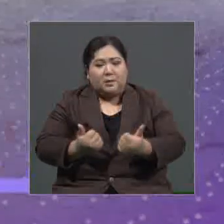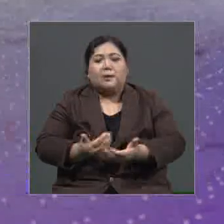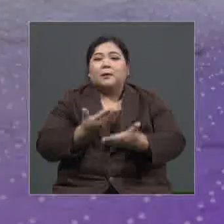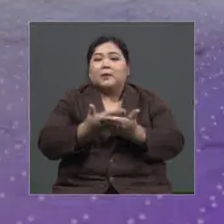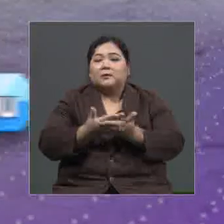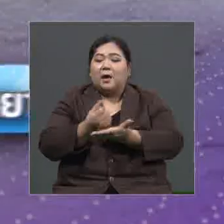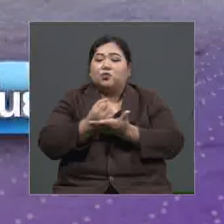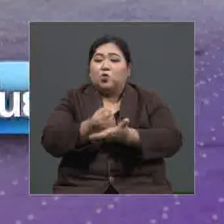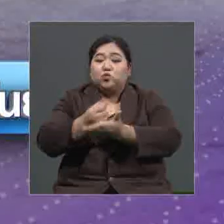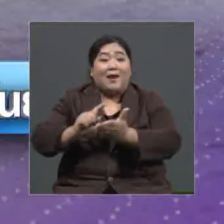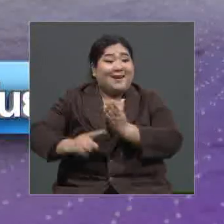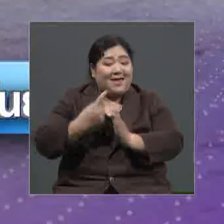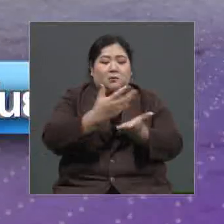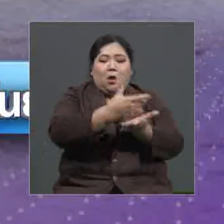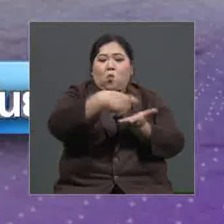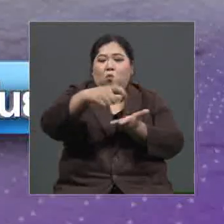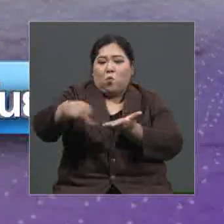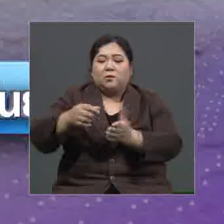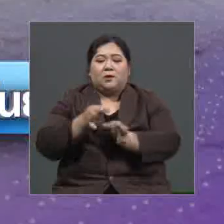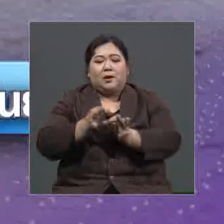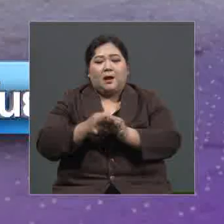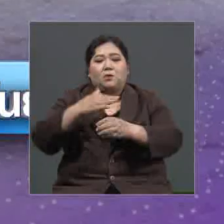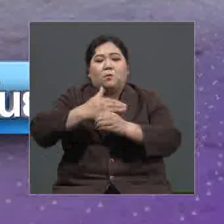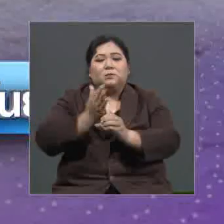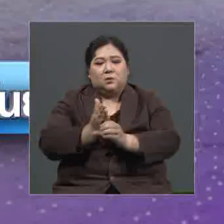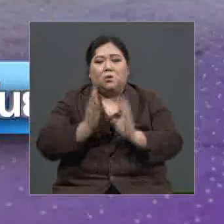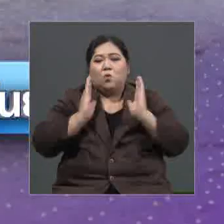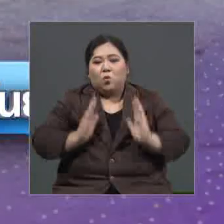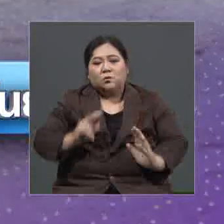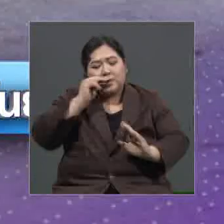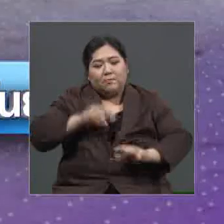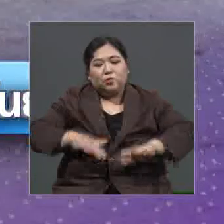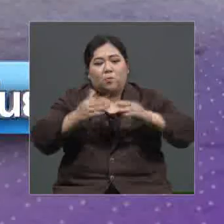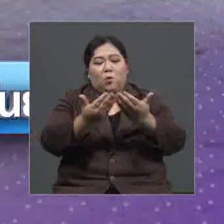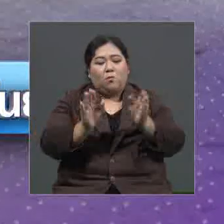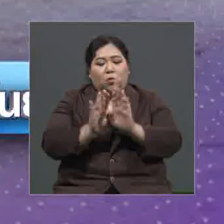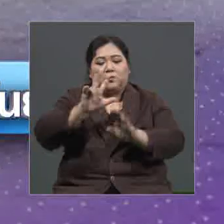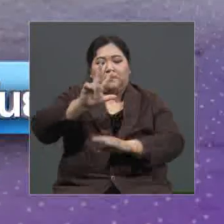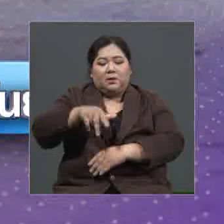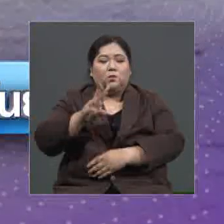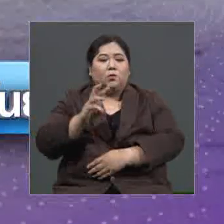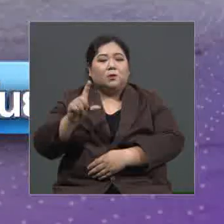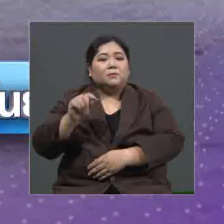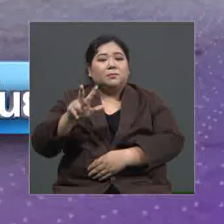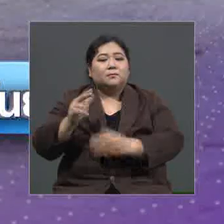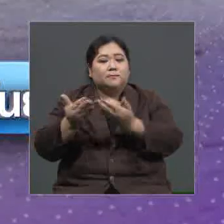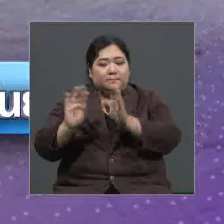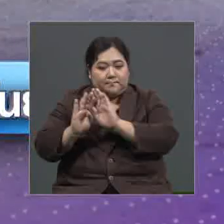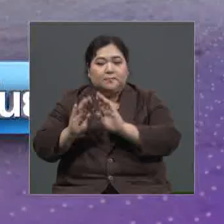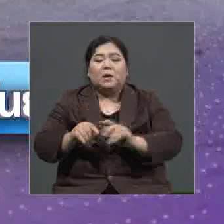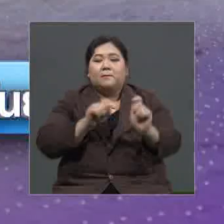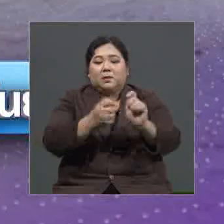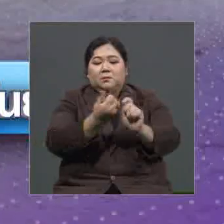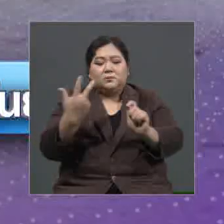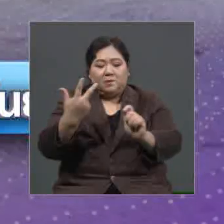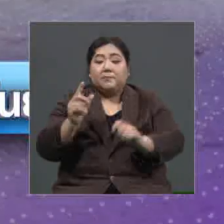ชวยเหอชุดแรกก็จะโอนข้าบัญเติษiste นาครอมศิของผู้ประสบภัยรวม 3,623 คลวเรือนใน 3 อัเภรของจัหวดเชีย